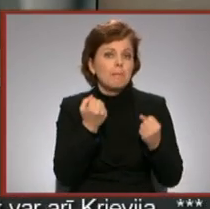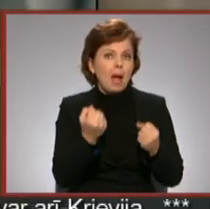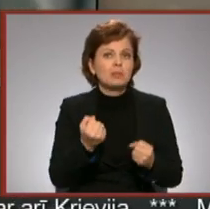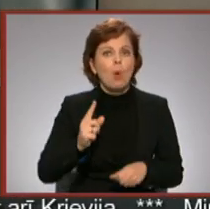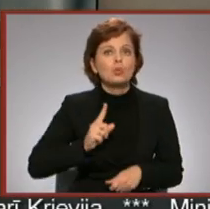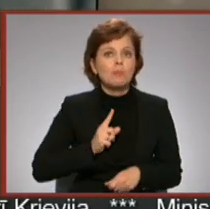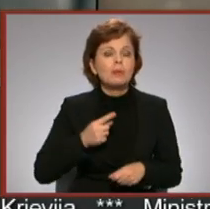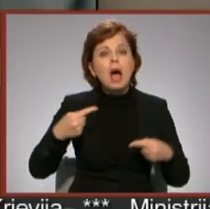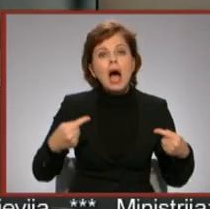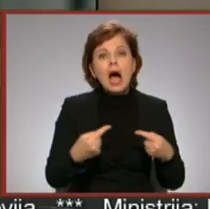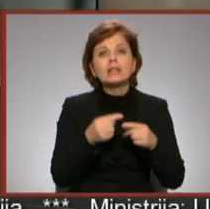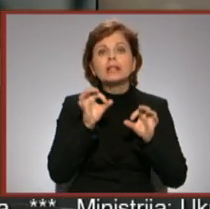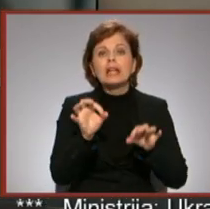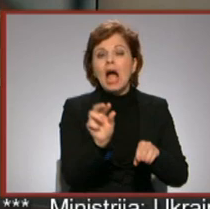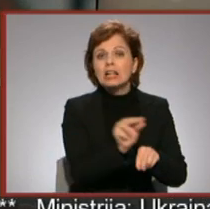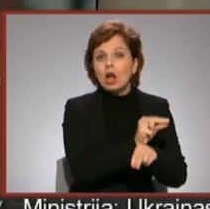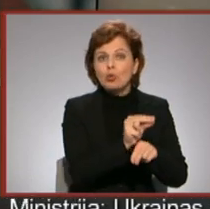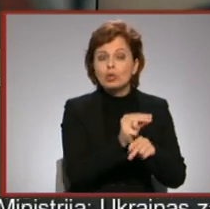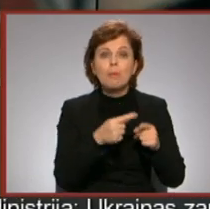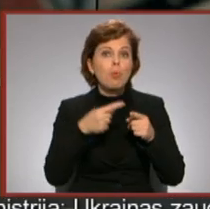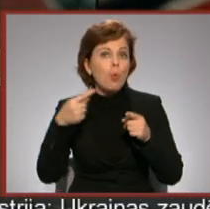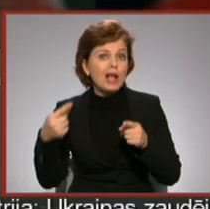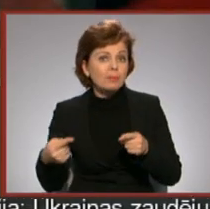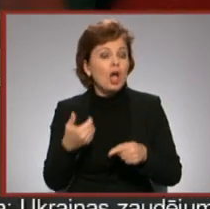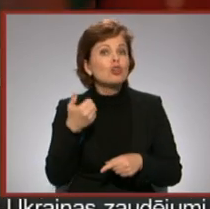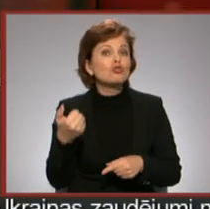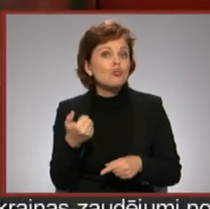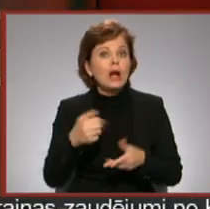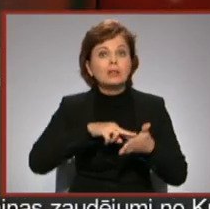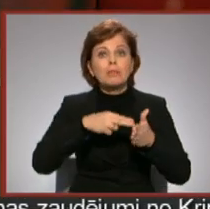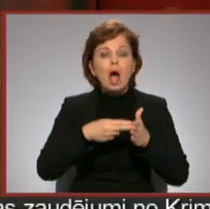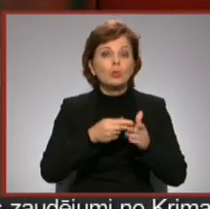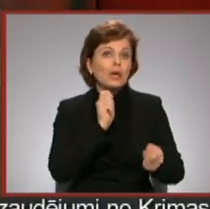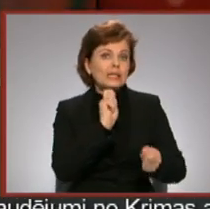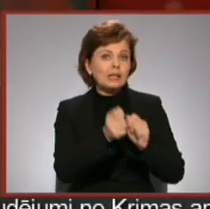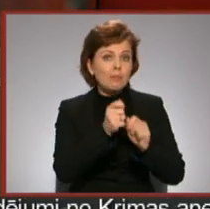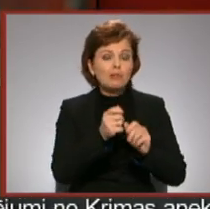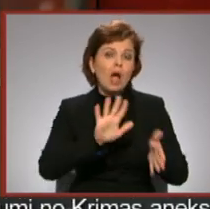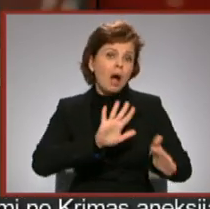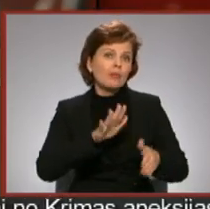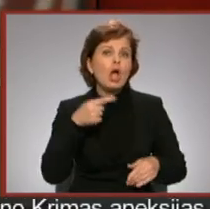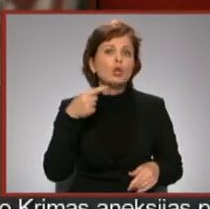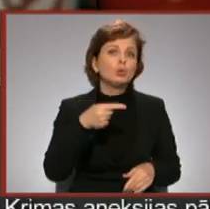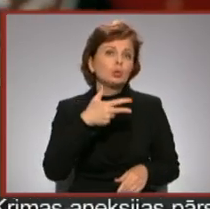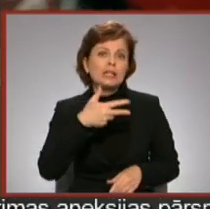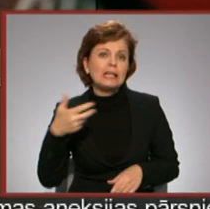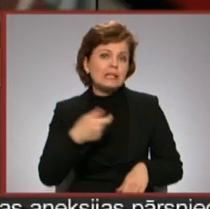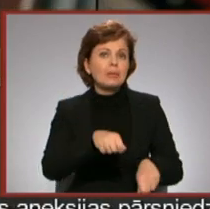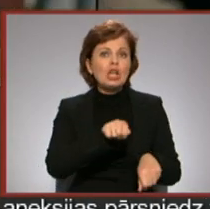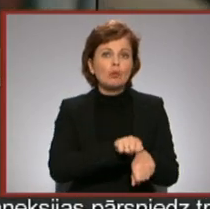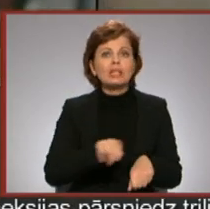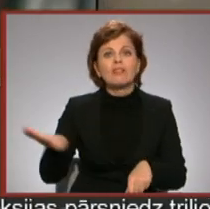attiecoties tikai uz rekonstruētajiem posmiem. Šogad plānots izremontēt aptuveni 1300 km valsts autoceļu